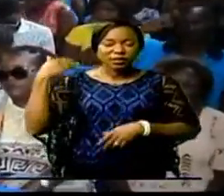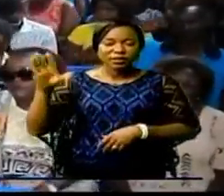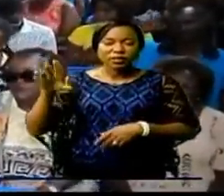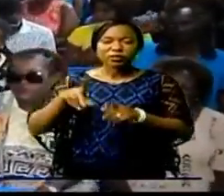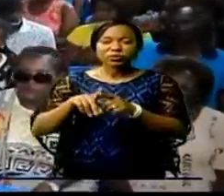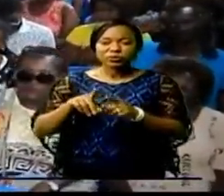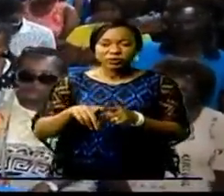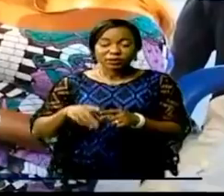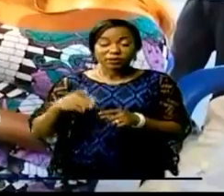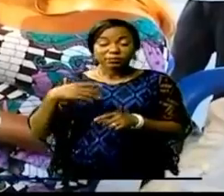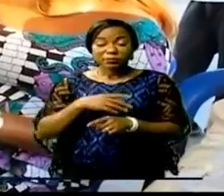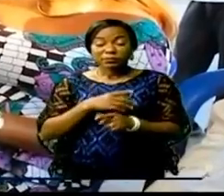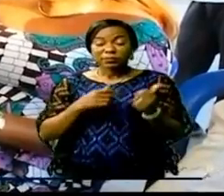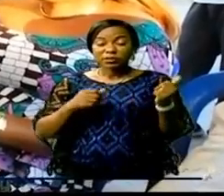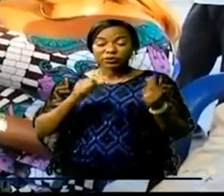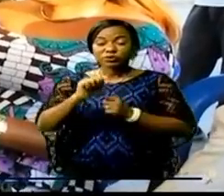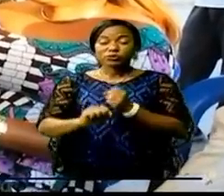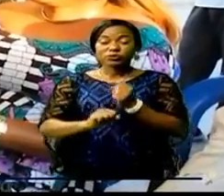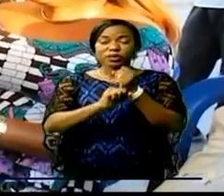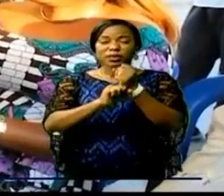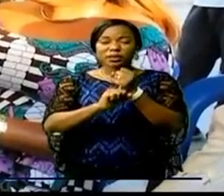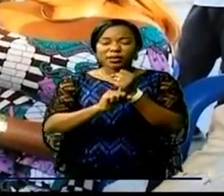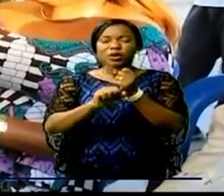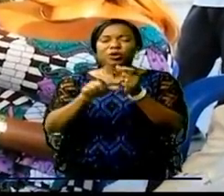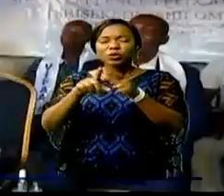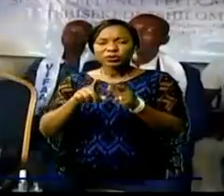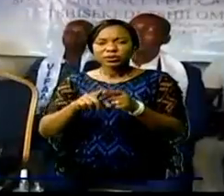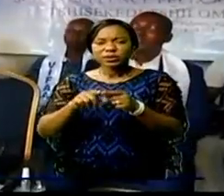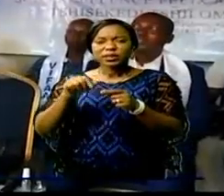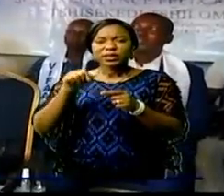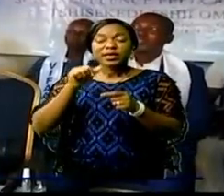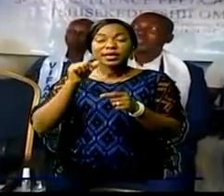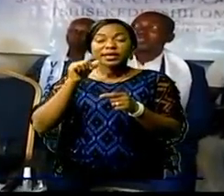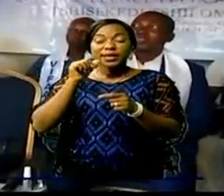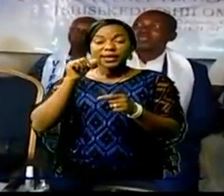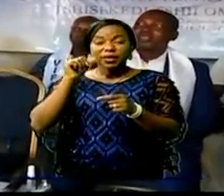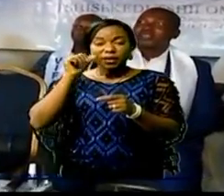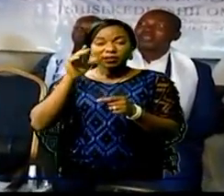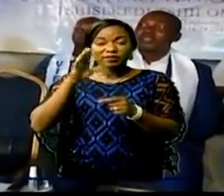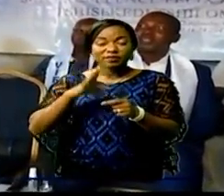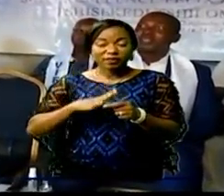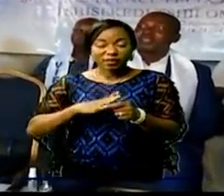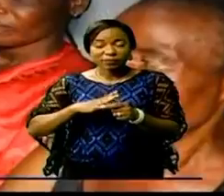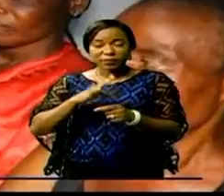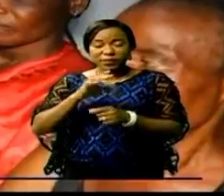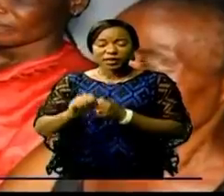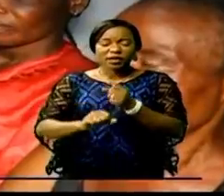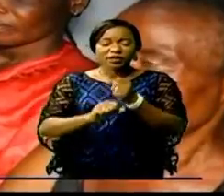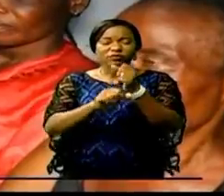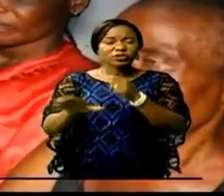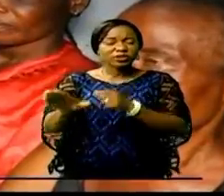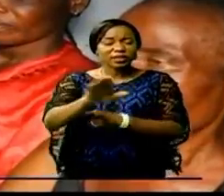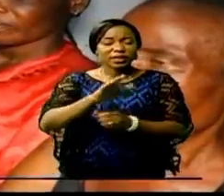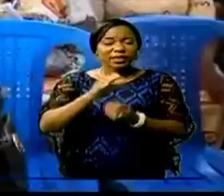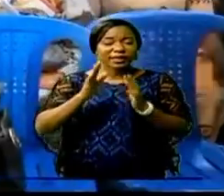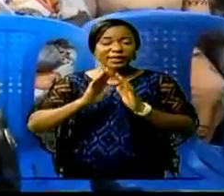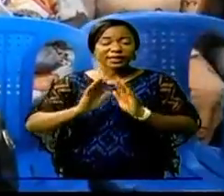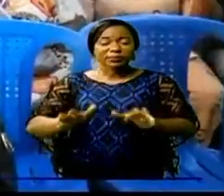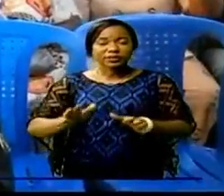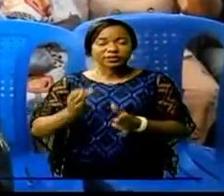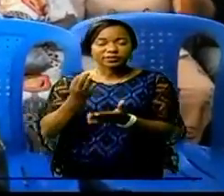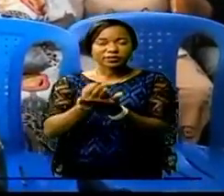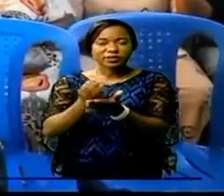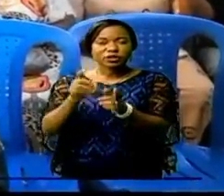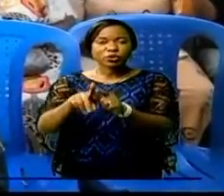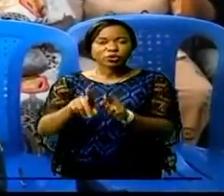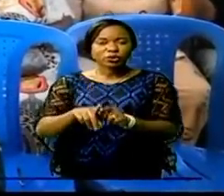sociale. On veut d'abord soutenir les mamans et les hommes qui sont déjà en activité, leur renforcer leur capacité financière et pour leur permettre